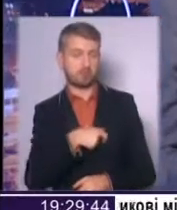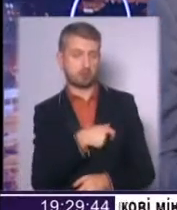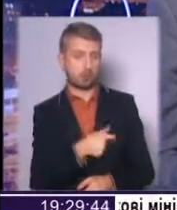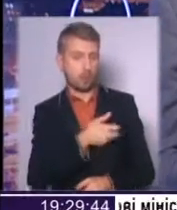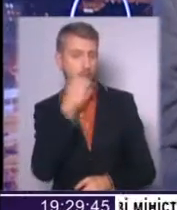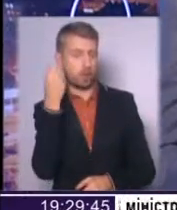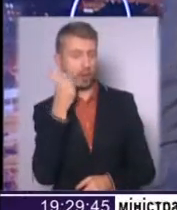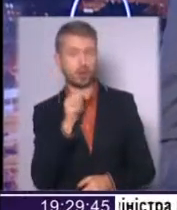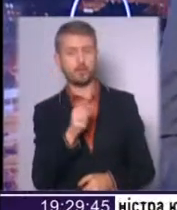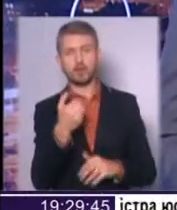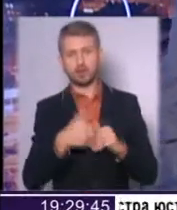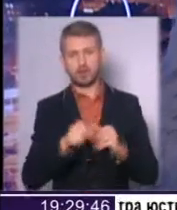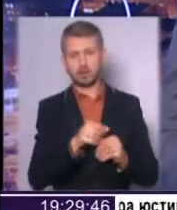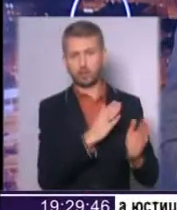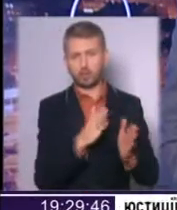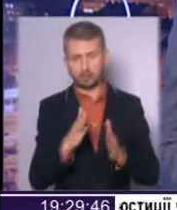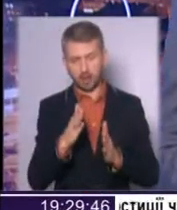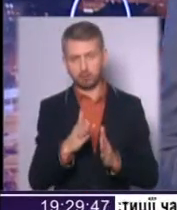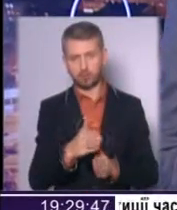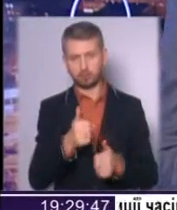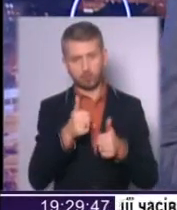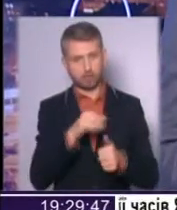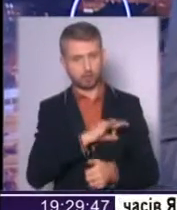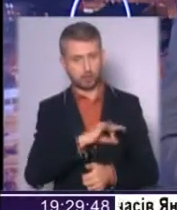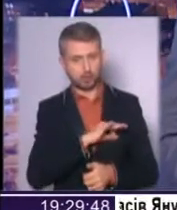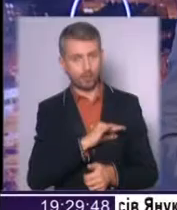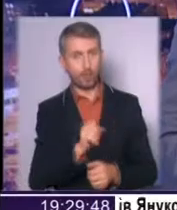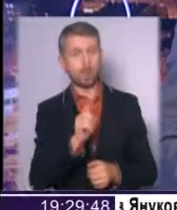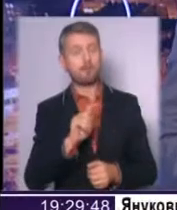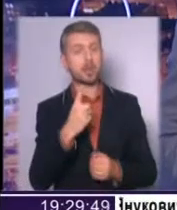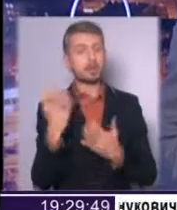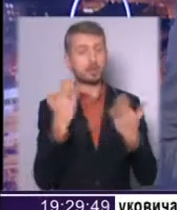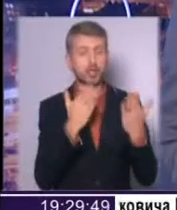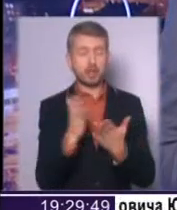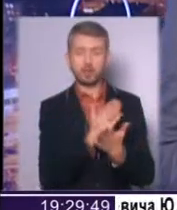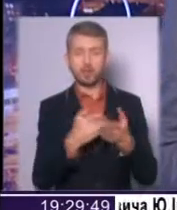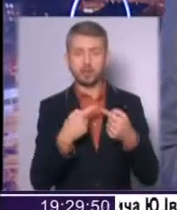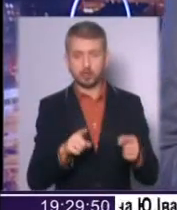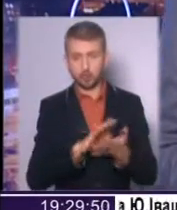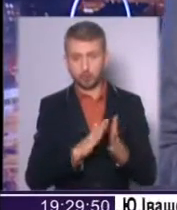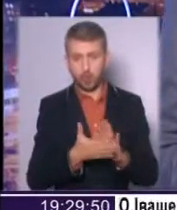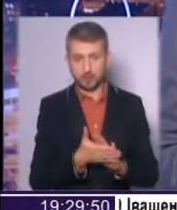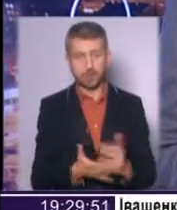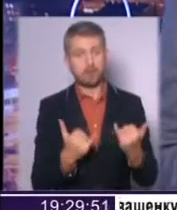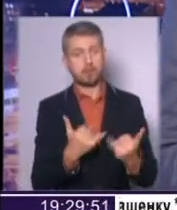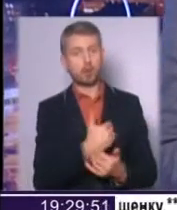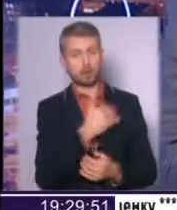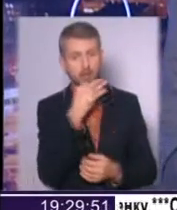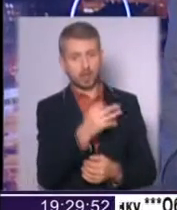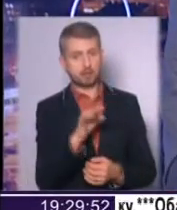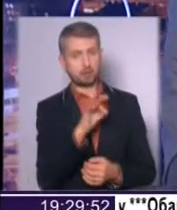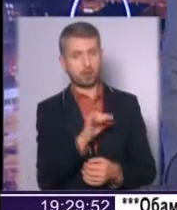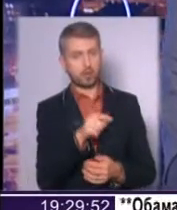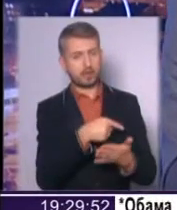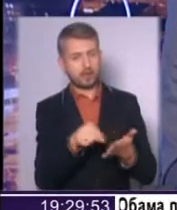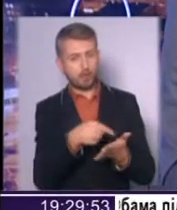другому читанні – це коли ти вносиш поправку. Якщо законопроект голосується в другому читанні і розглядає ці поправки, тоді твою поправку можуть ставити